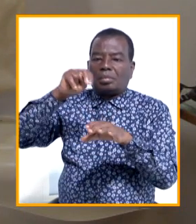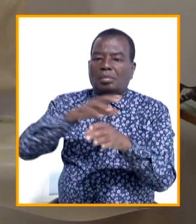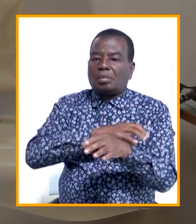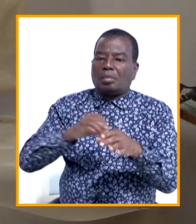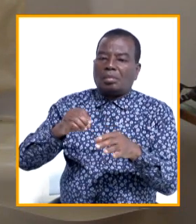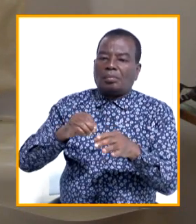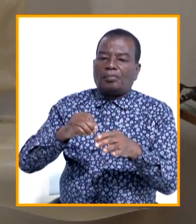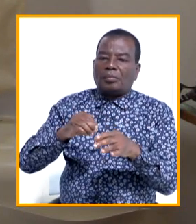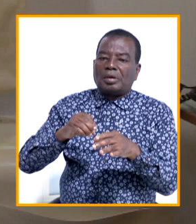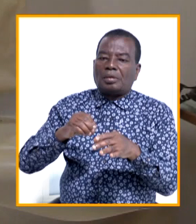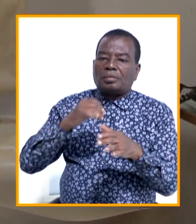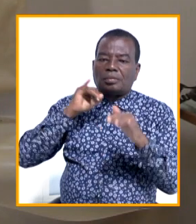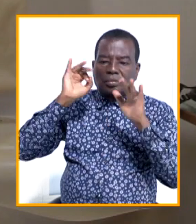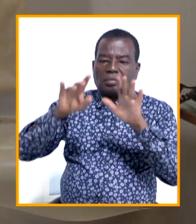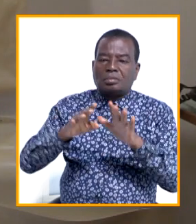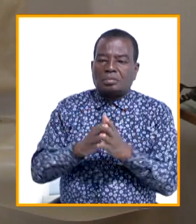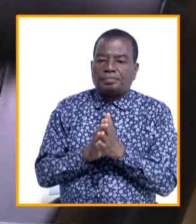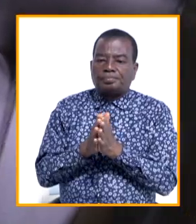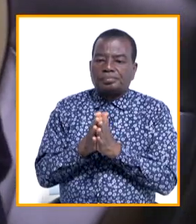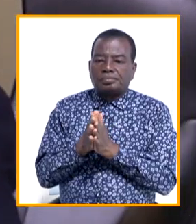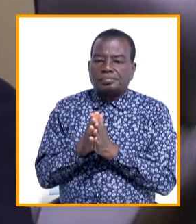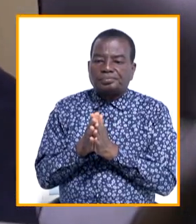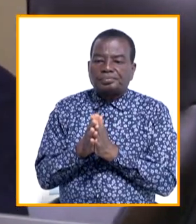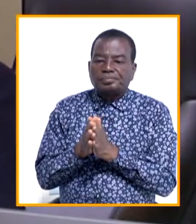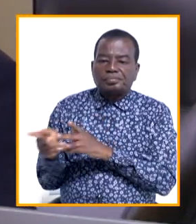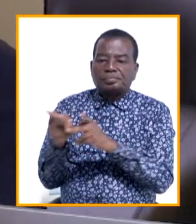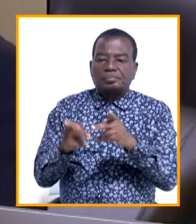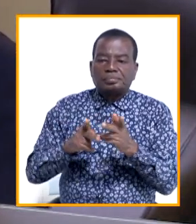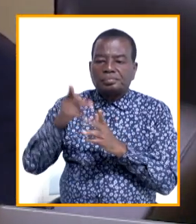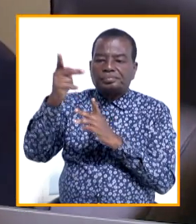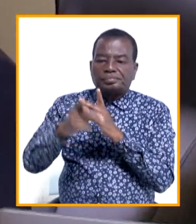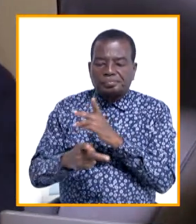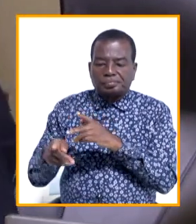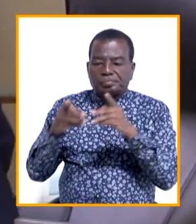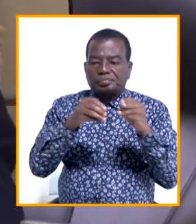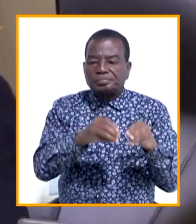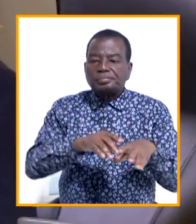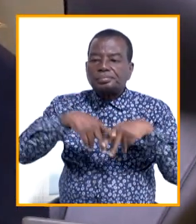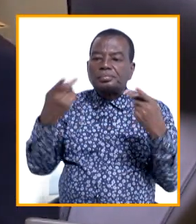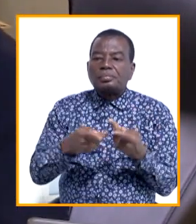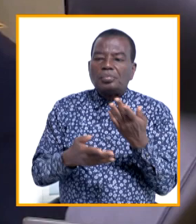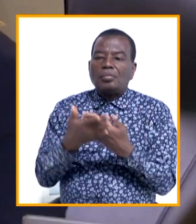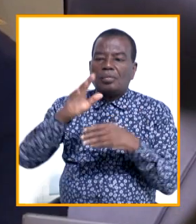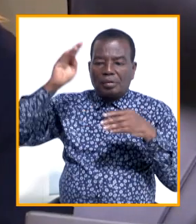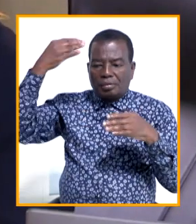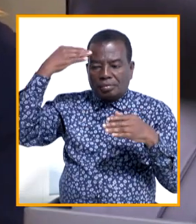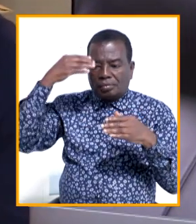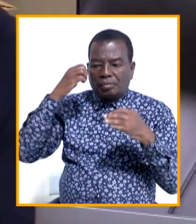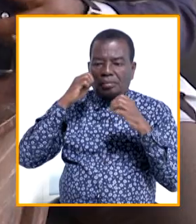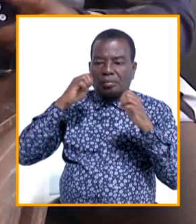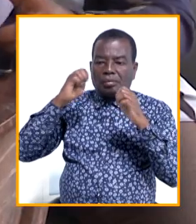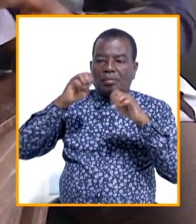caractère et d'inculcation des valeurs sociétales selon le programme mise en place par le ministère de l'Éducation